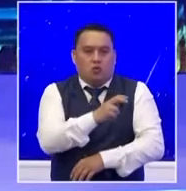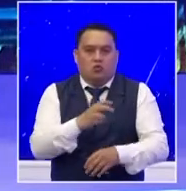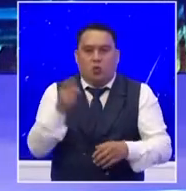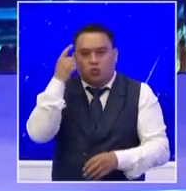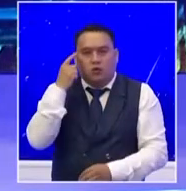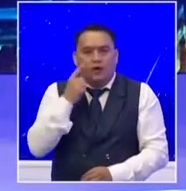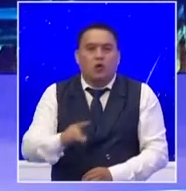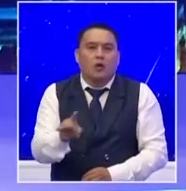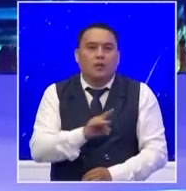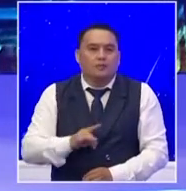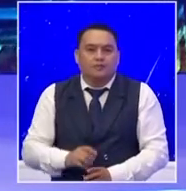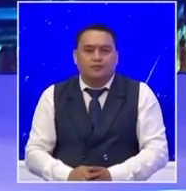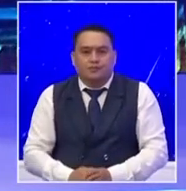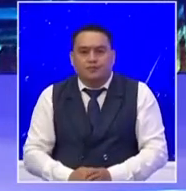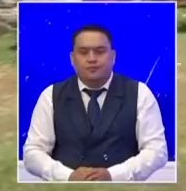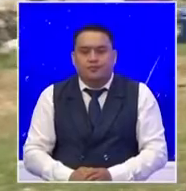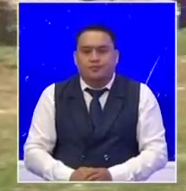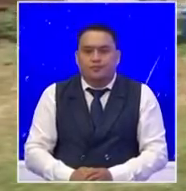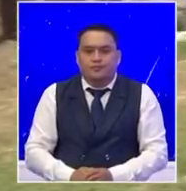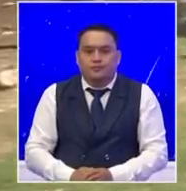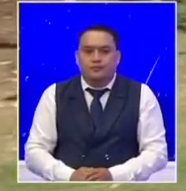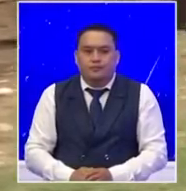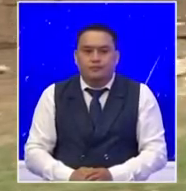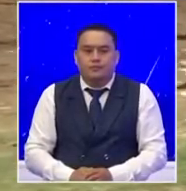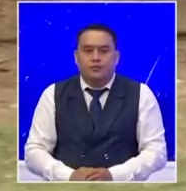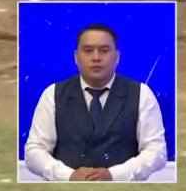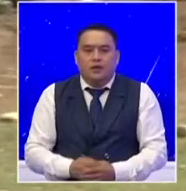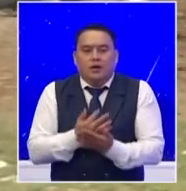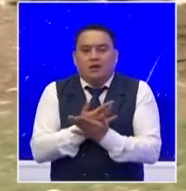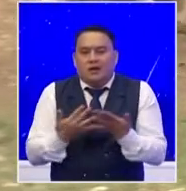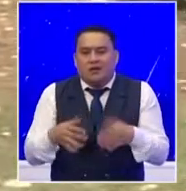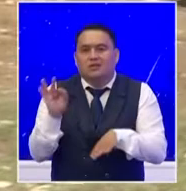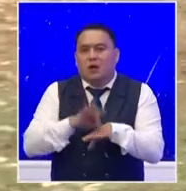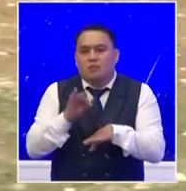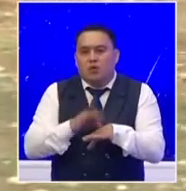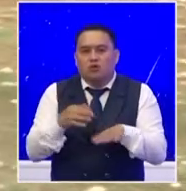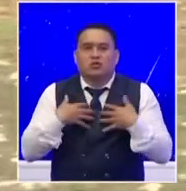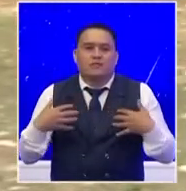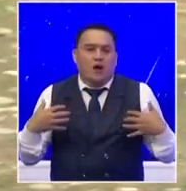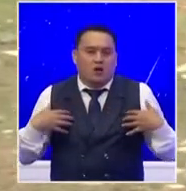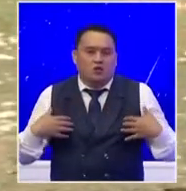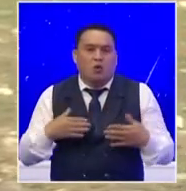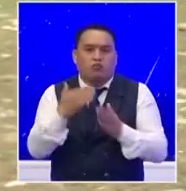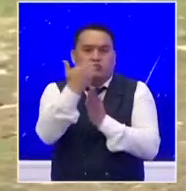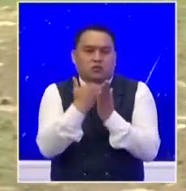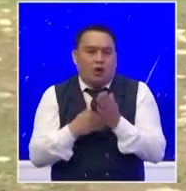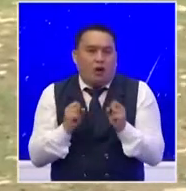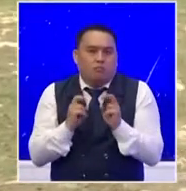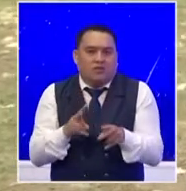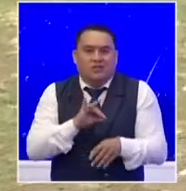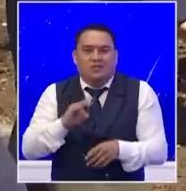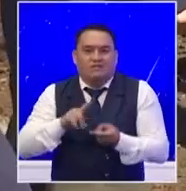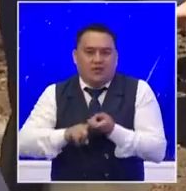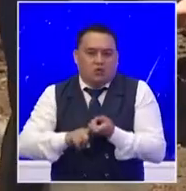животноводов Коксулского района. Сибирская язва, ящер, бруцеллез, туберкулез – это не полный перечень опасных